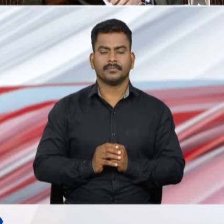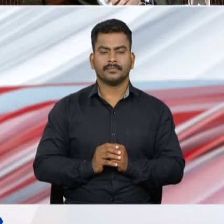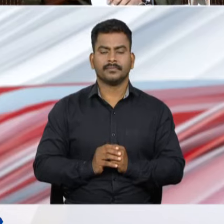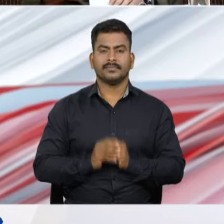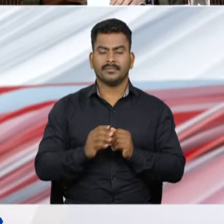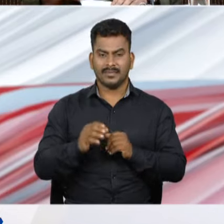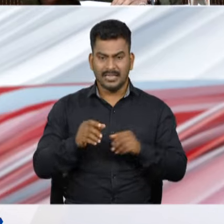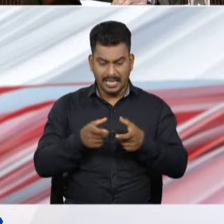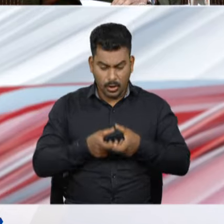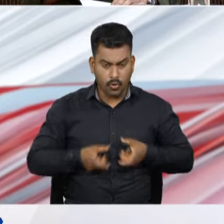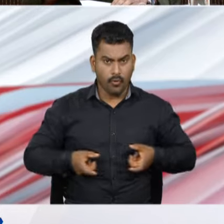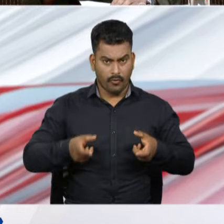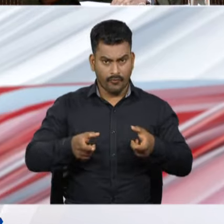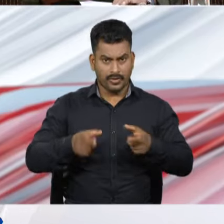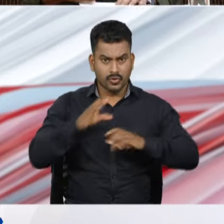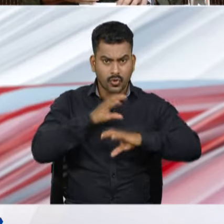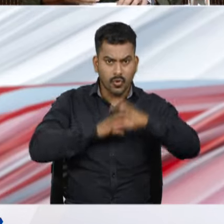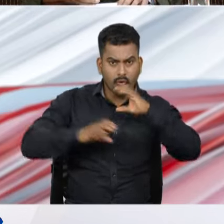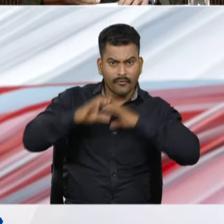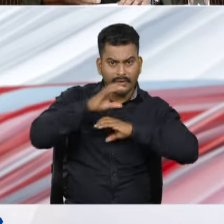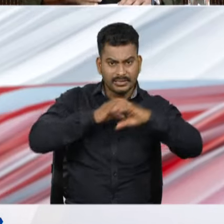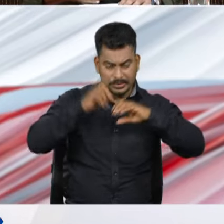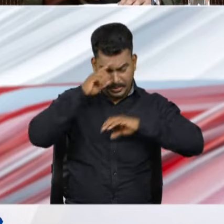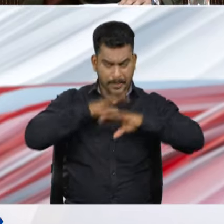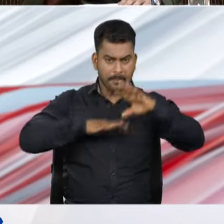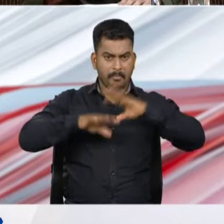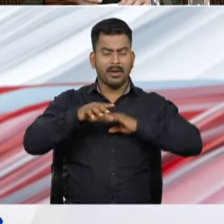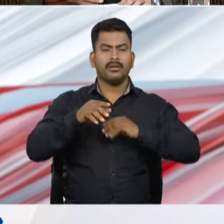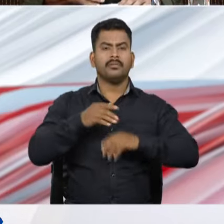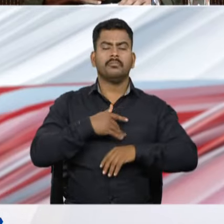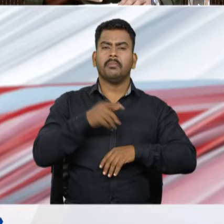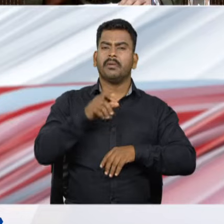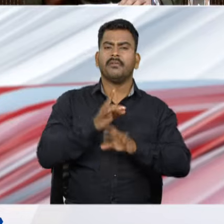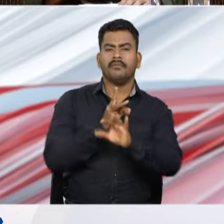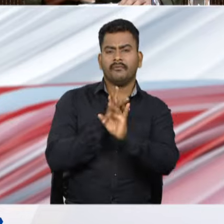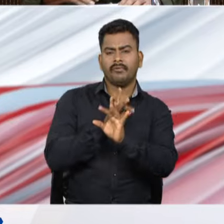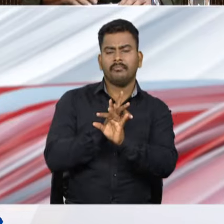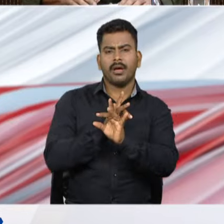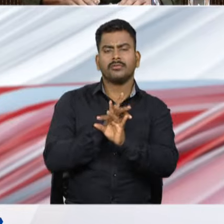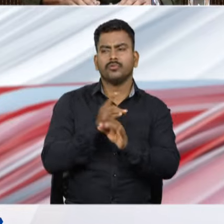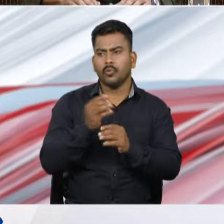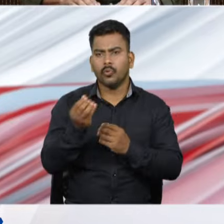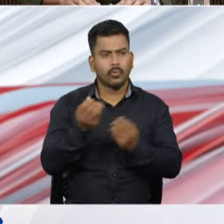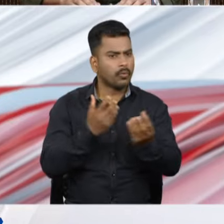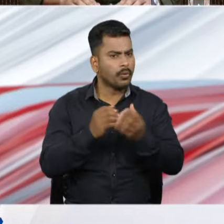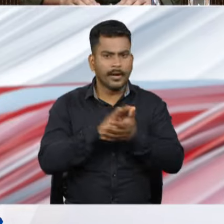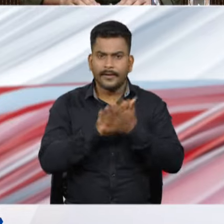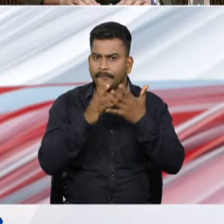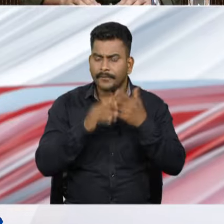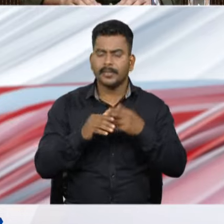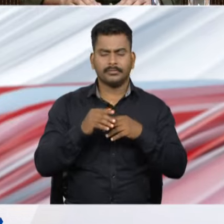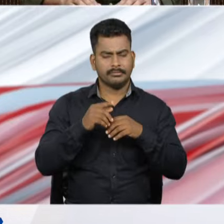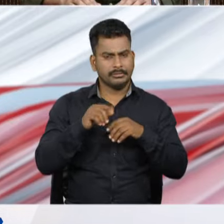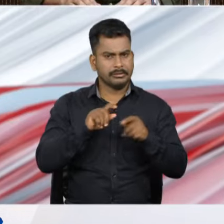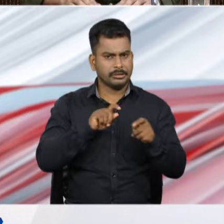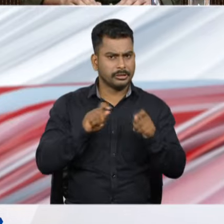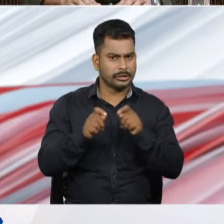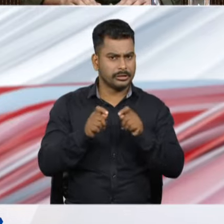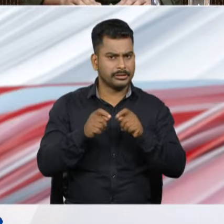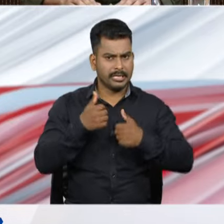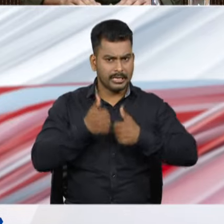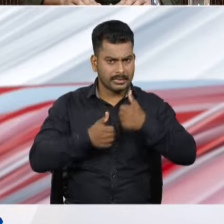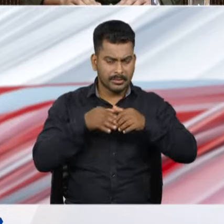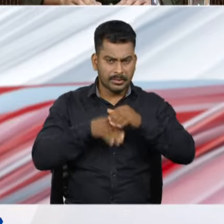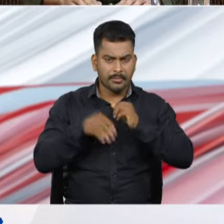ആ കോൺക്ലേവിൽ നിരവധി കാര്യങ്ങൾ ഉയർന്നു വരും. അപ്പോൾ അതെല്ലാം കൂടെ പരിശോധിച്ചുകൊണ്ട് നമുക്ക് ആ കാര്യം പോകാം.